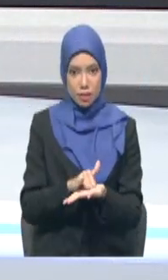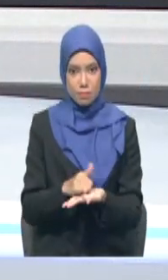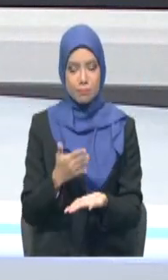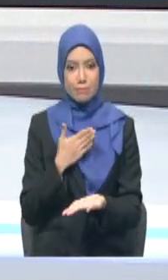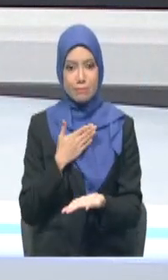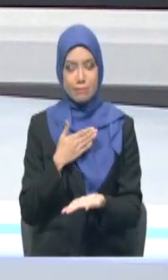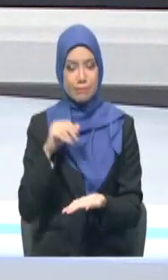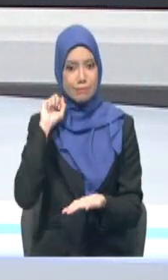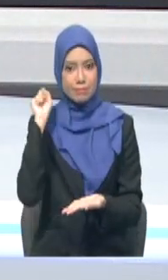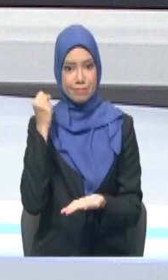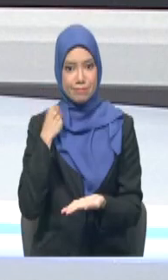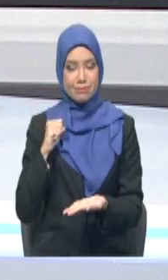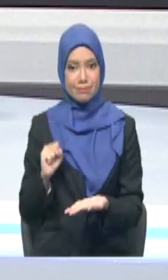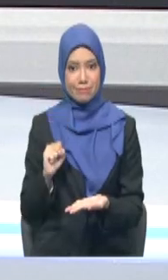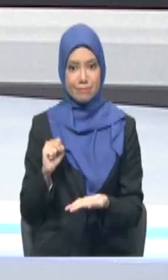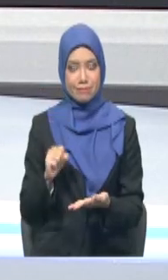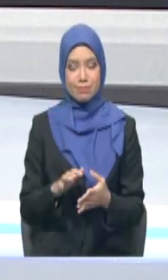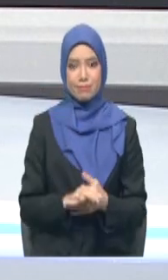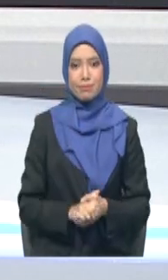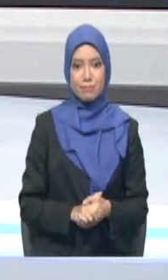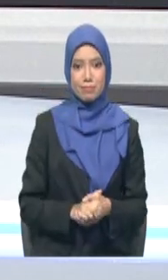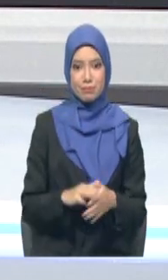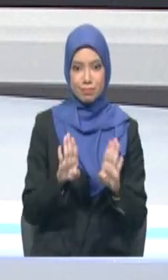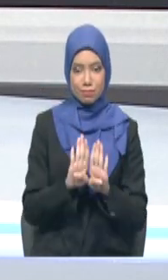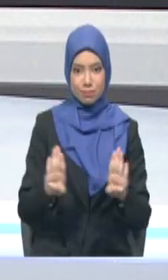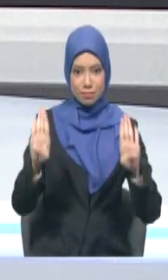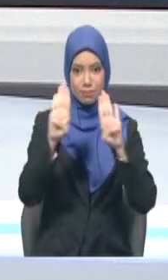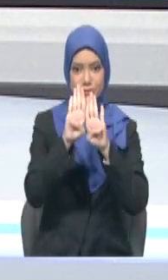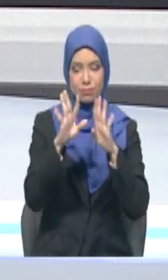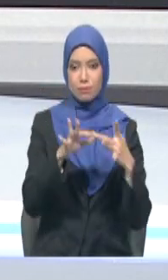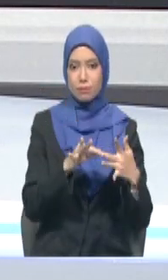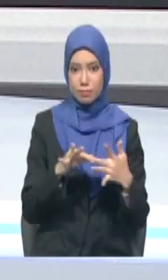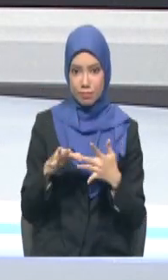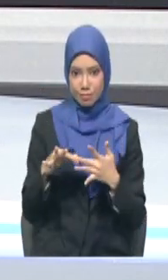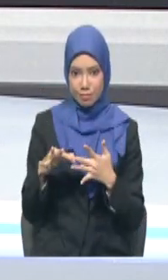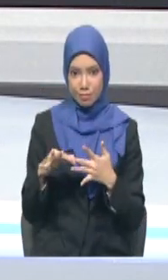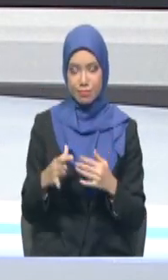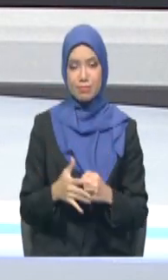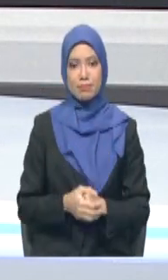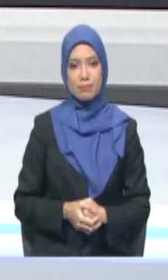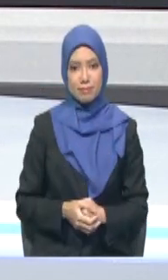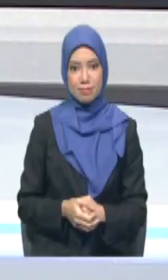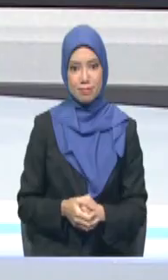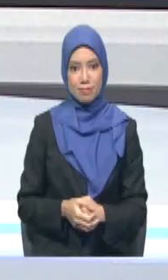irsaduddin hasrom dan saya norbaizura berita-berita utama malam